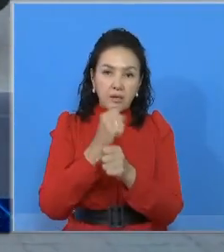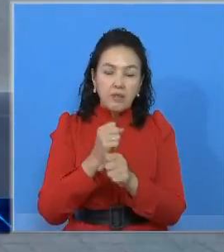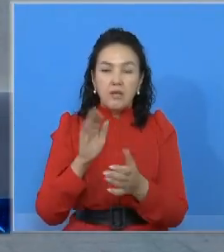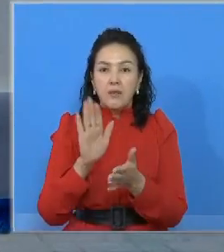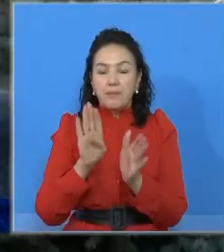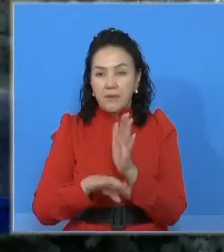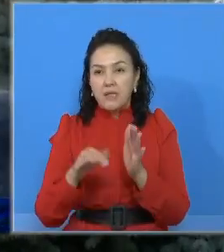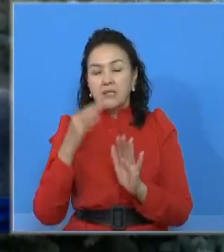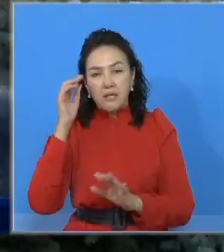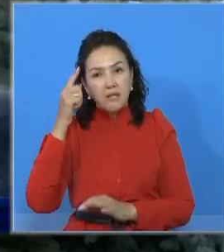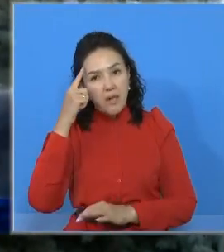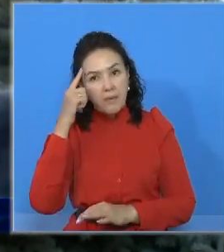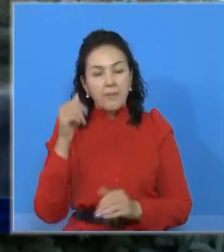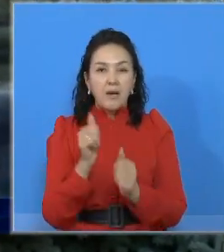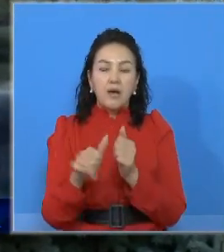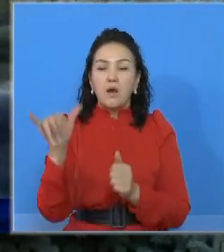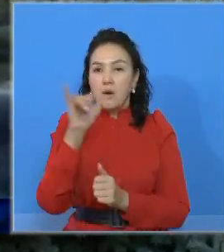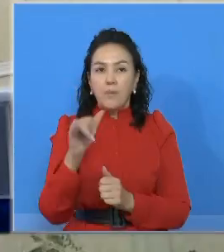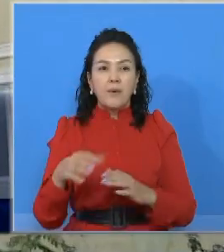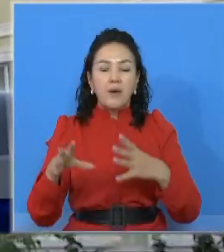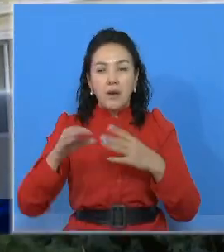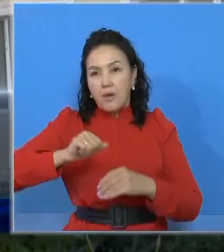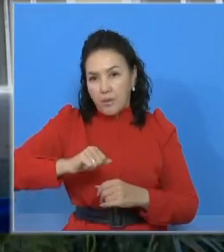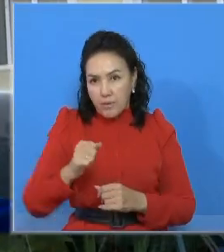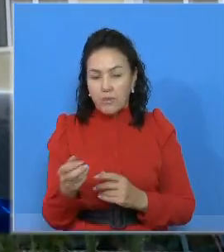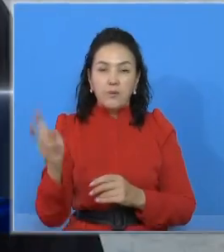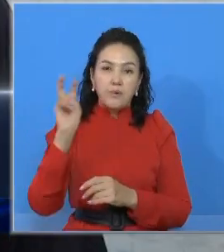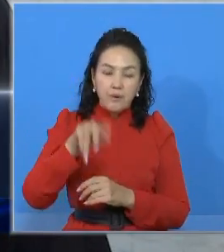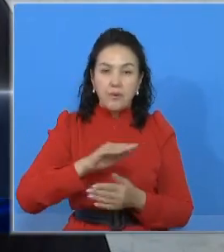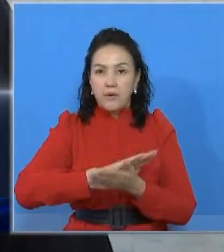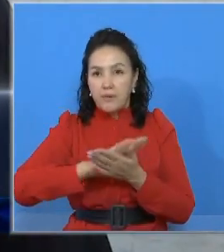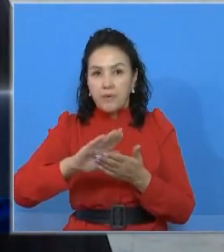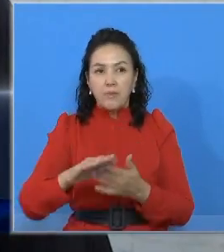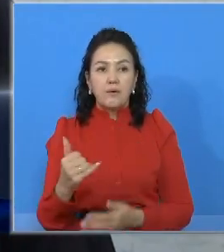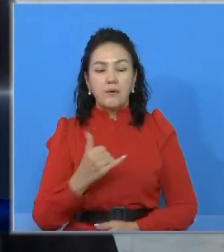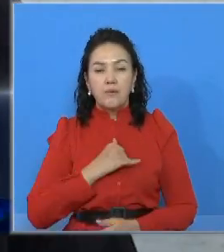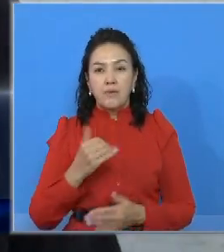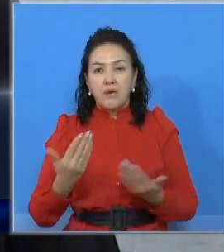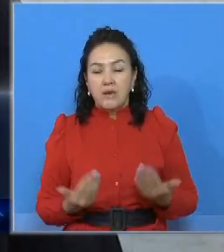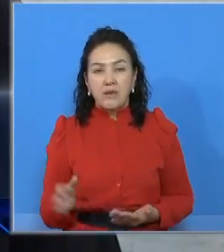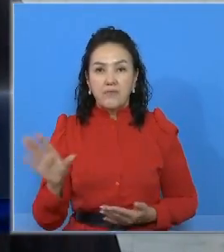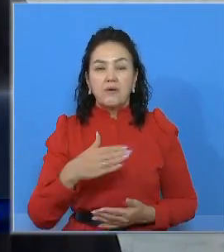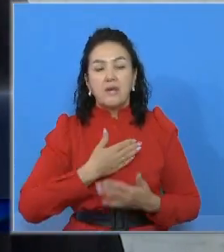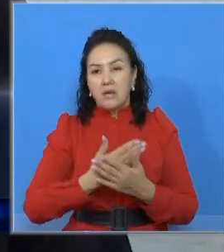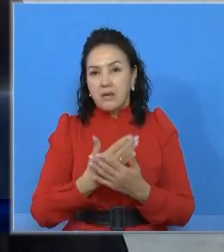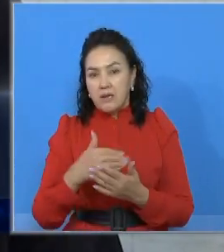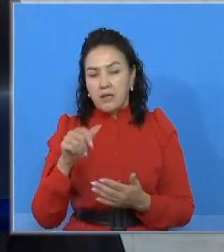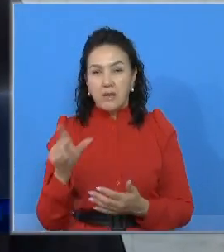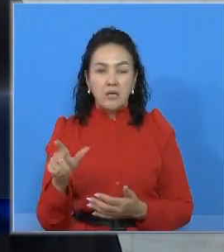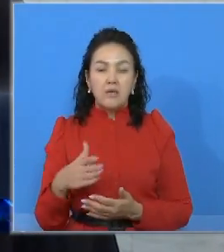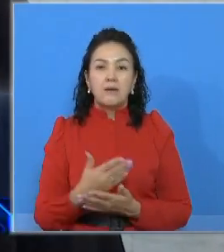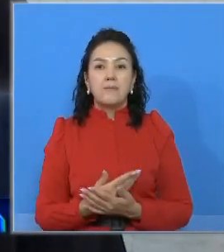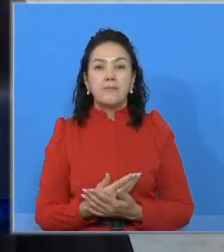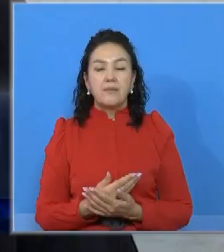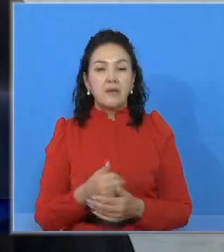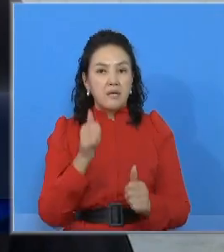без лишних напоминаний. Каждый субботник они дружно выходят, чтобы навести порядок. У нас жители все неравнодушные, не